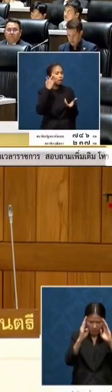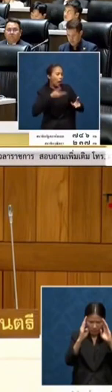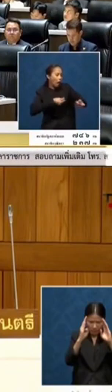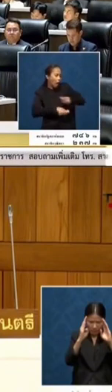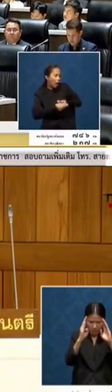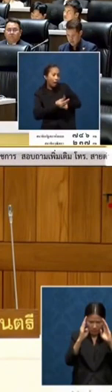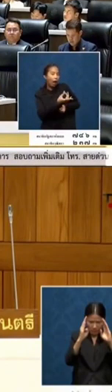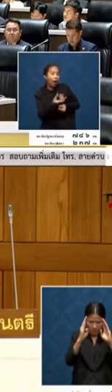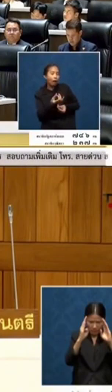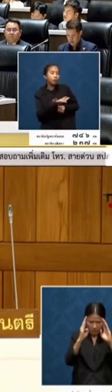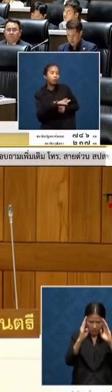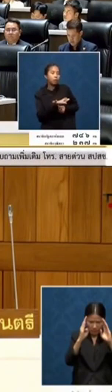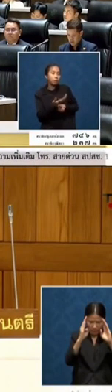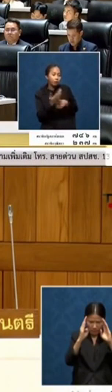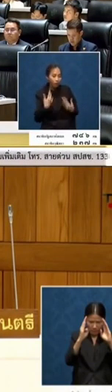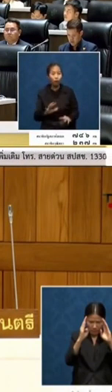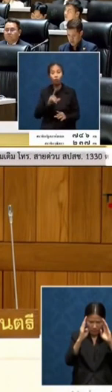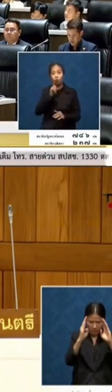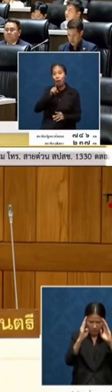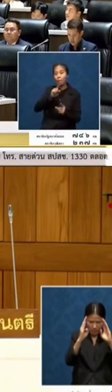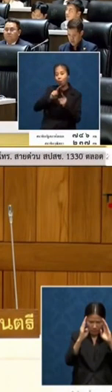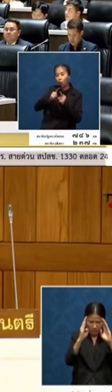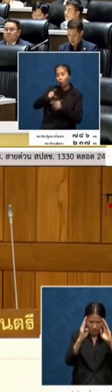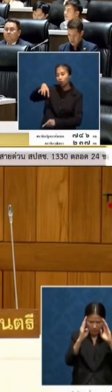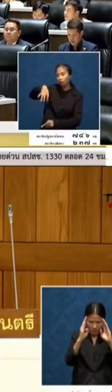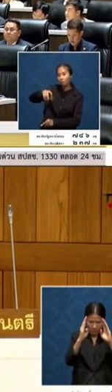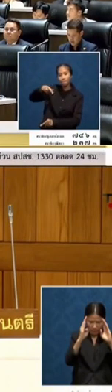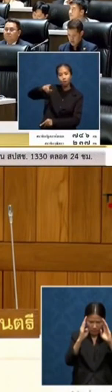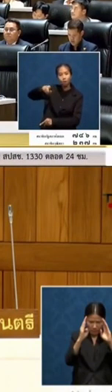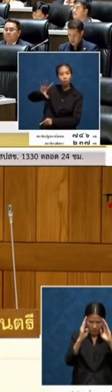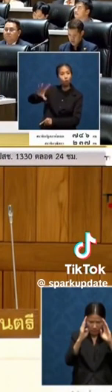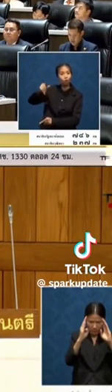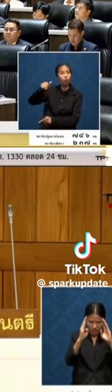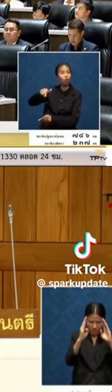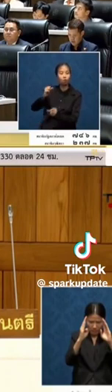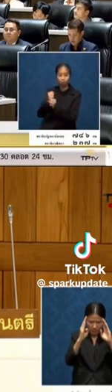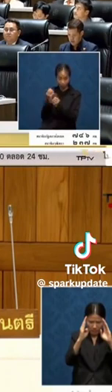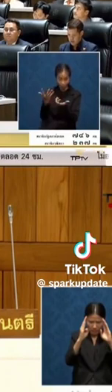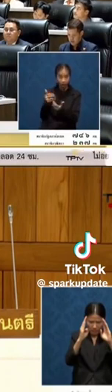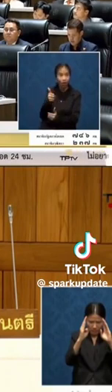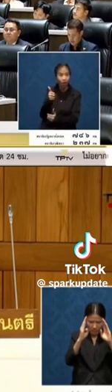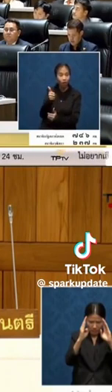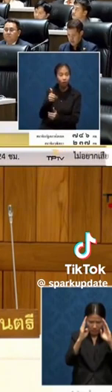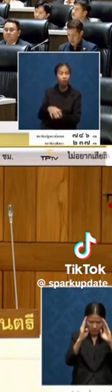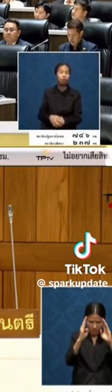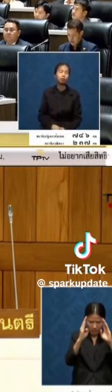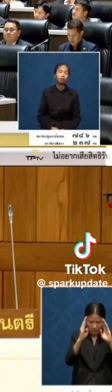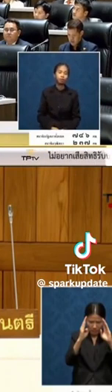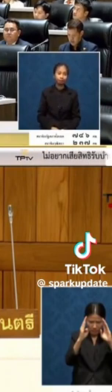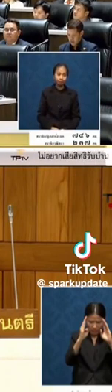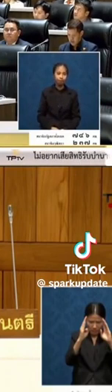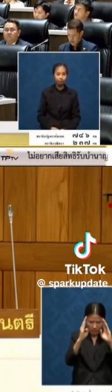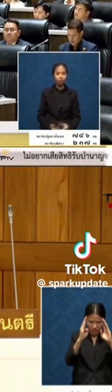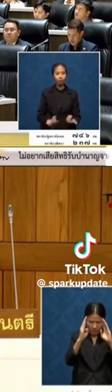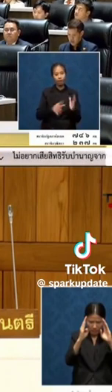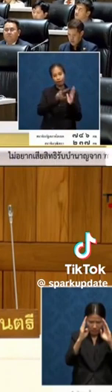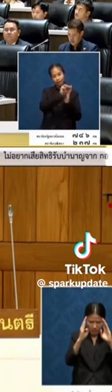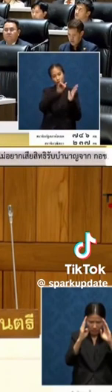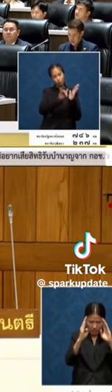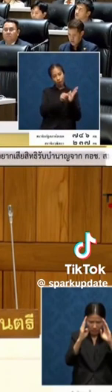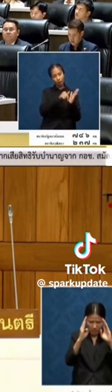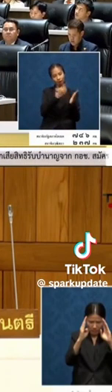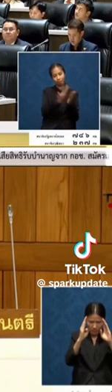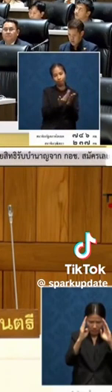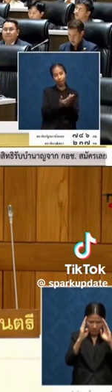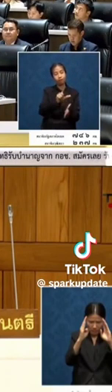แล้วท่านจะเจรจากับปปช.ได้ด้วยเหรอครับผมบอกได้เลยนะครับว่าการที่ท่านจะนำนโยบาย20บาทตลอดสายไ